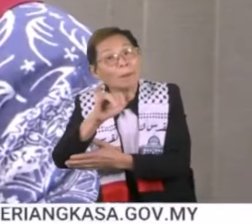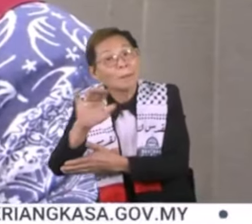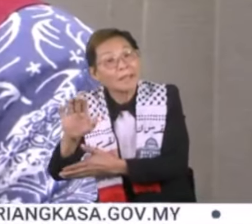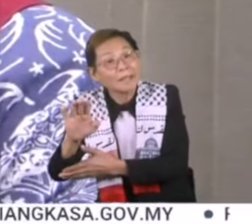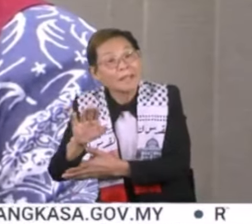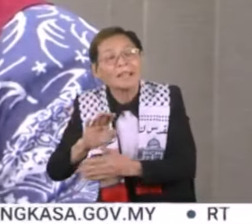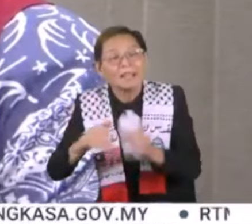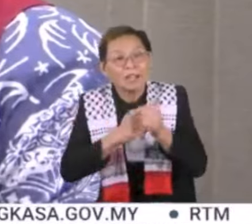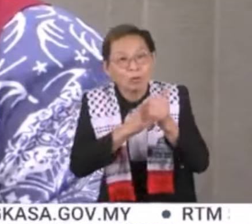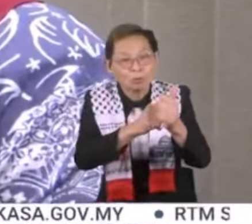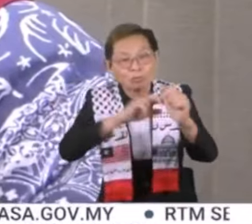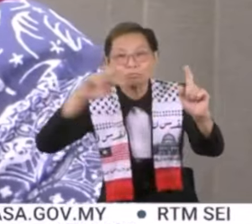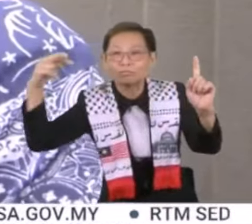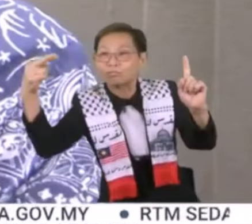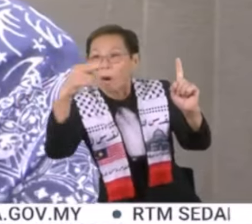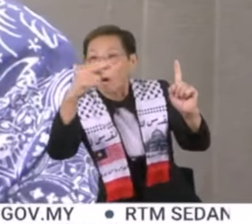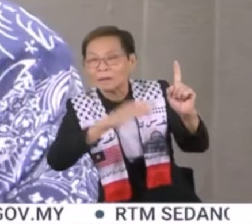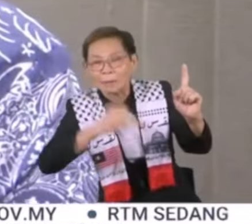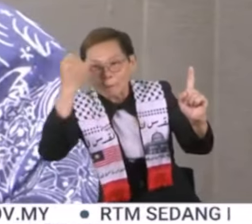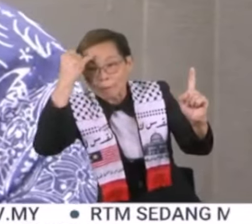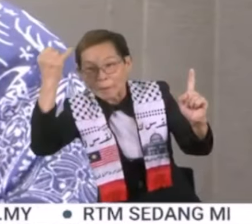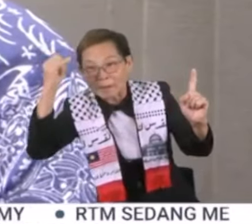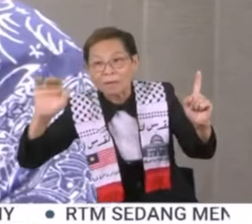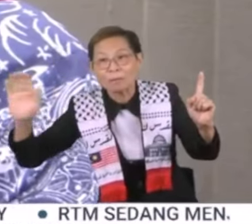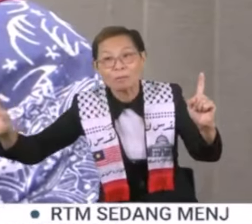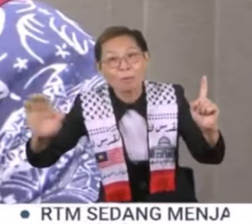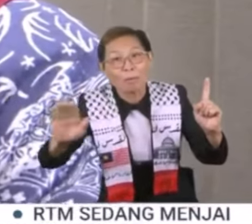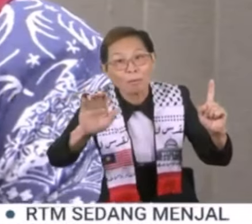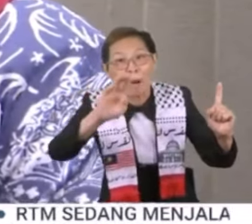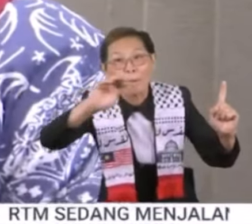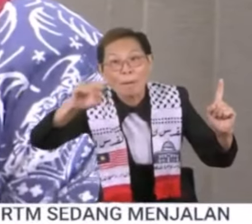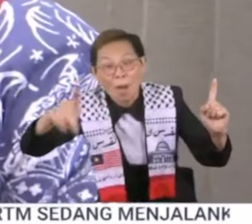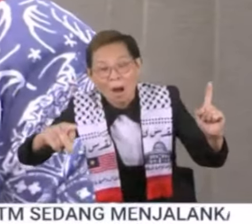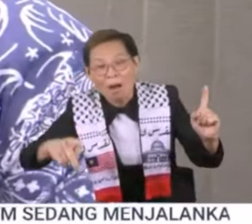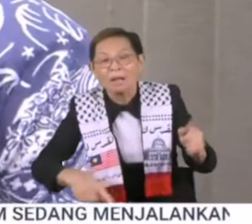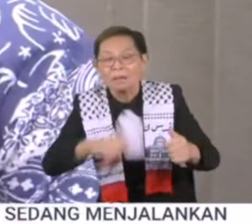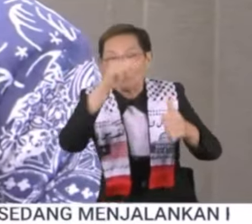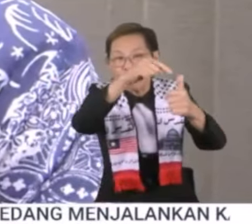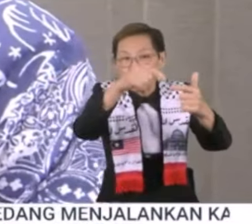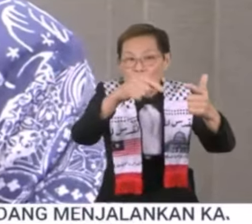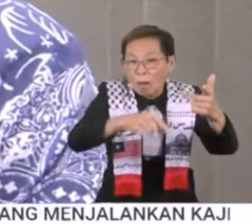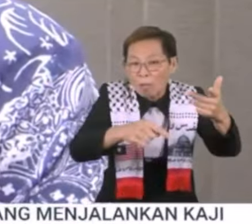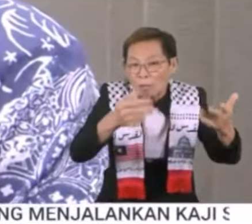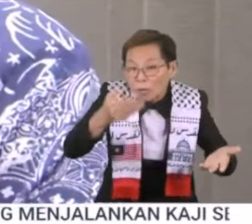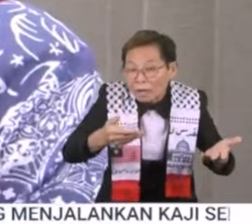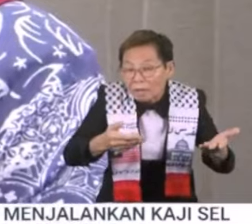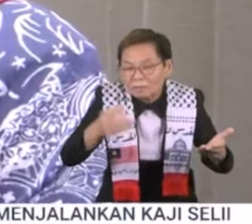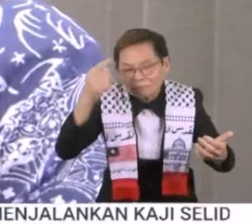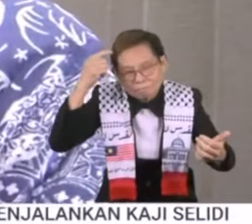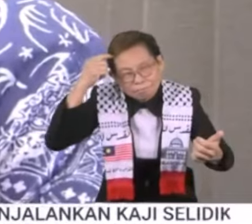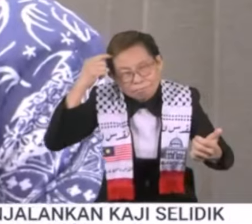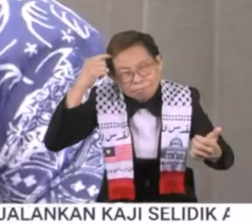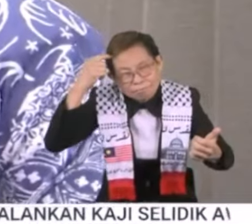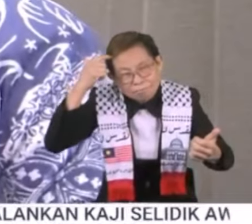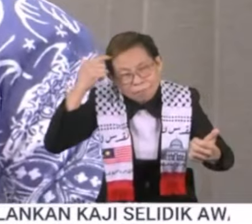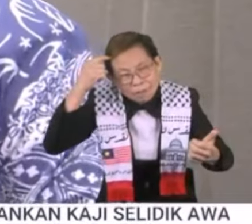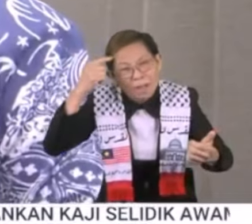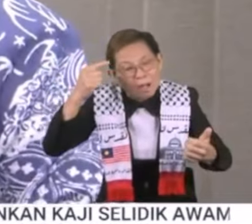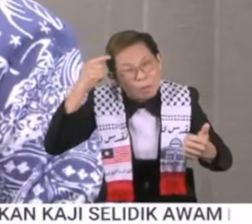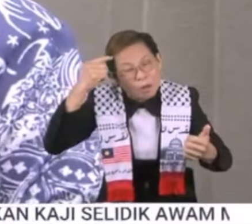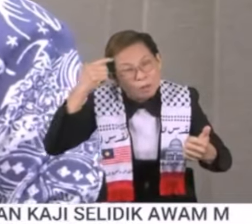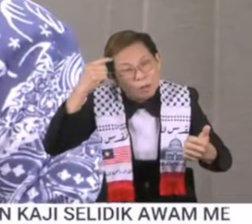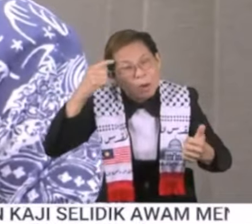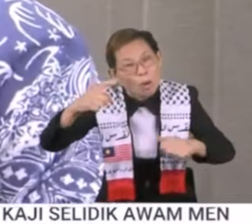Yang Berhormat mengikut perspektif dan juga pandangan mereka, yang mana perkara-perkara ini juga mungkin boleh diambil kira